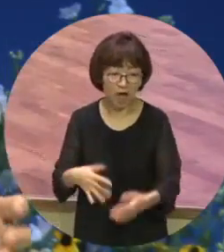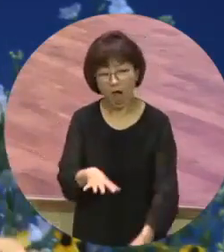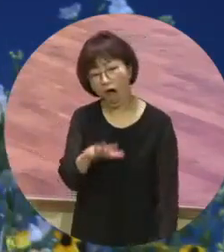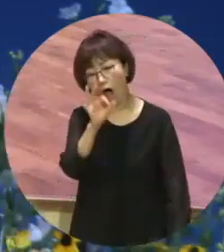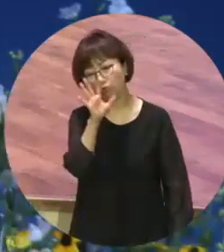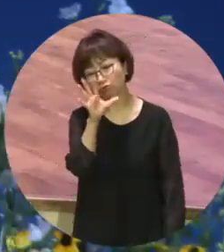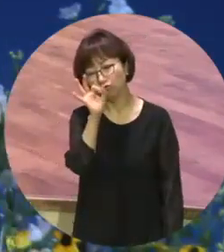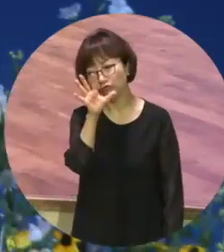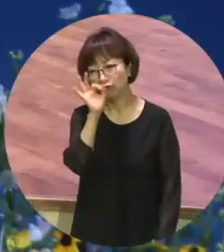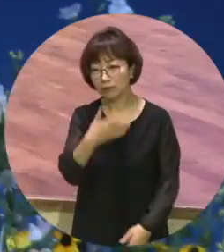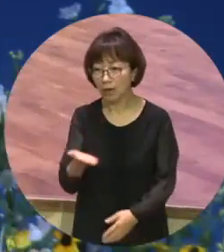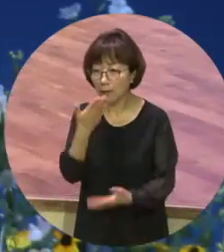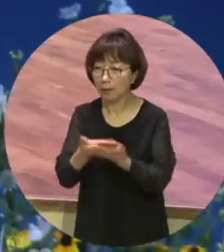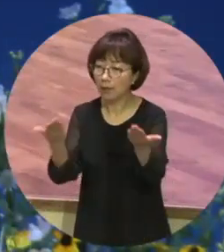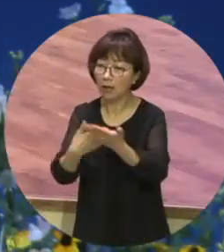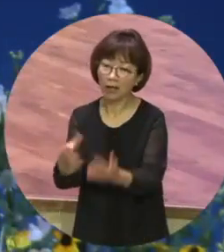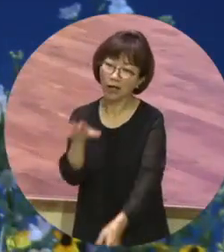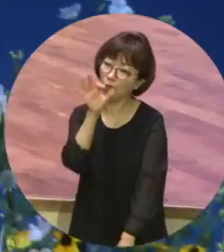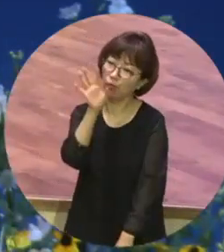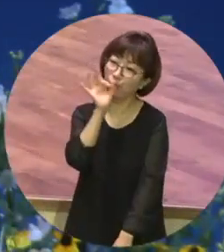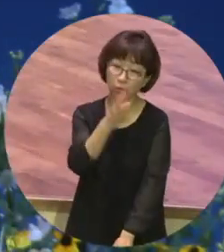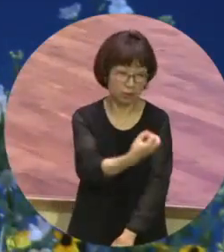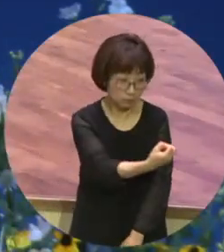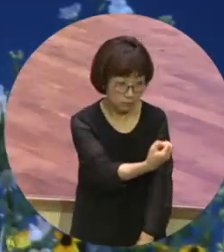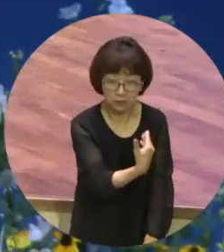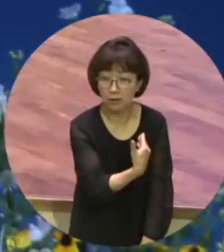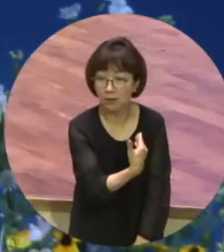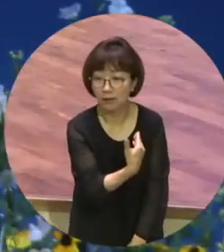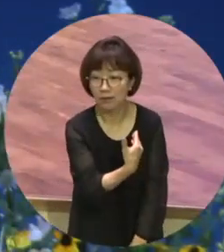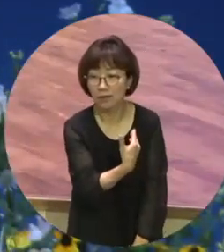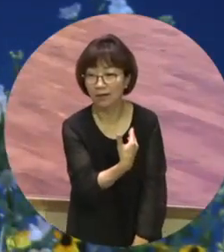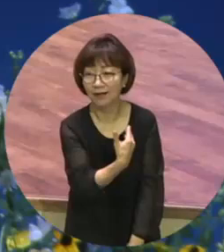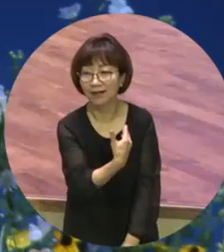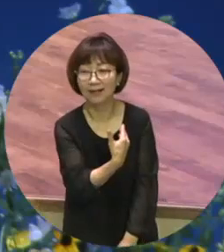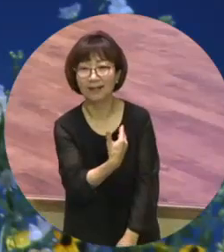불가능합니다. 그 말을 했어요. 그 말이에요.